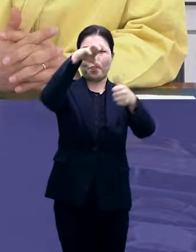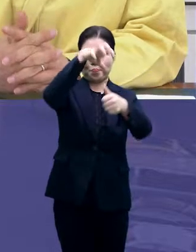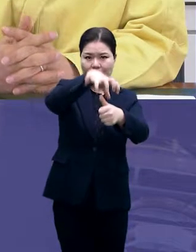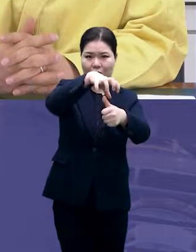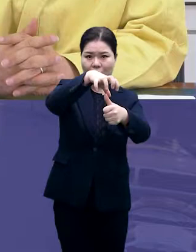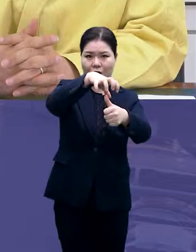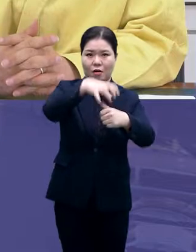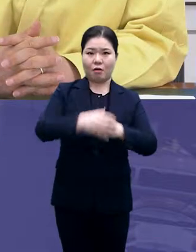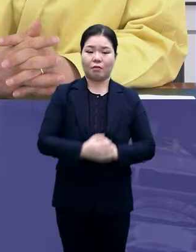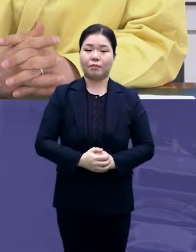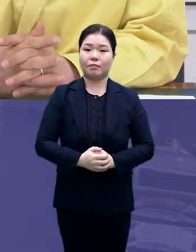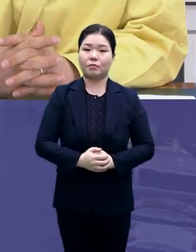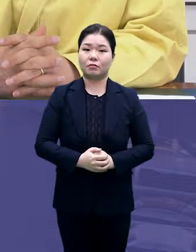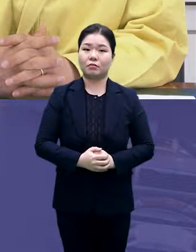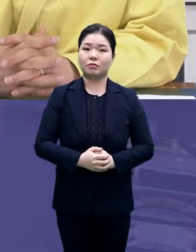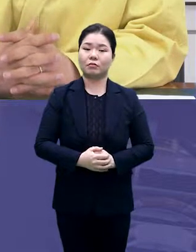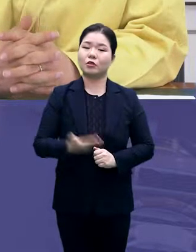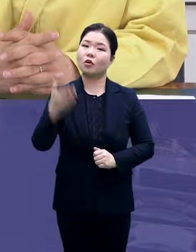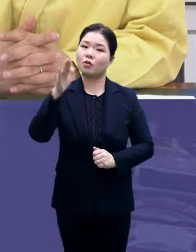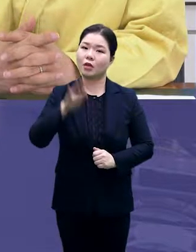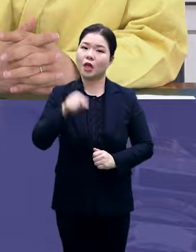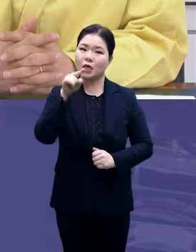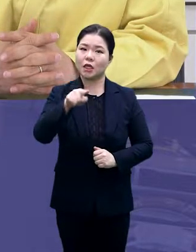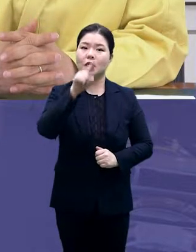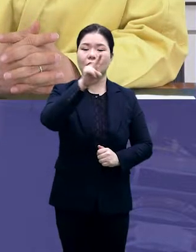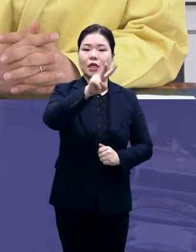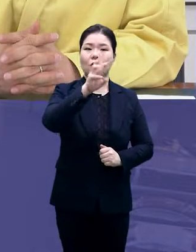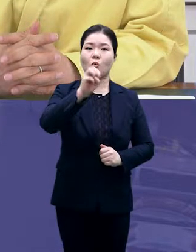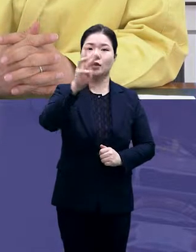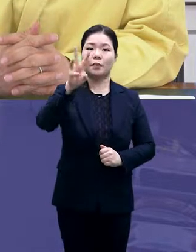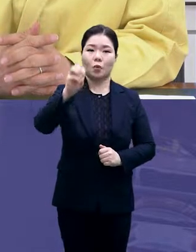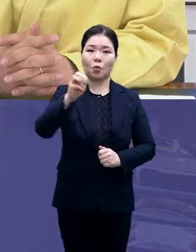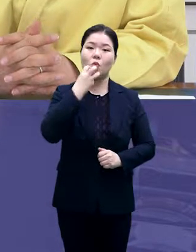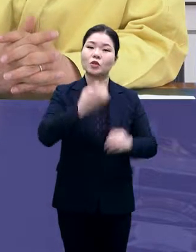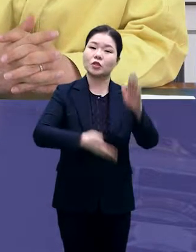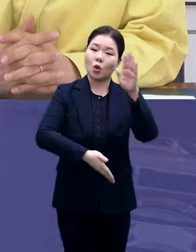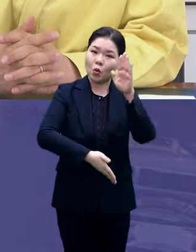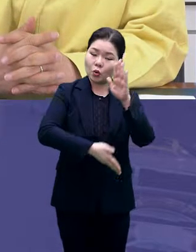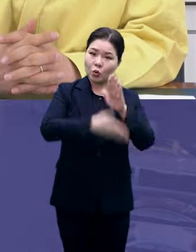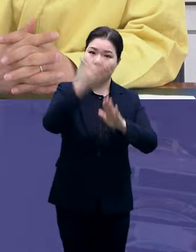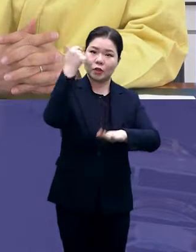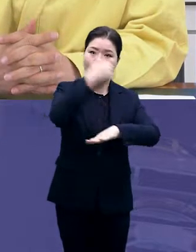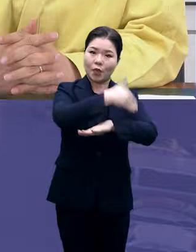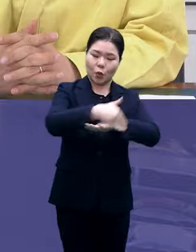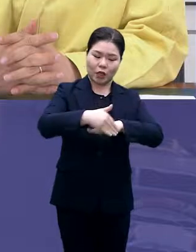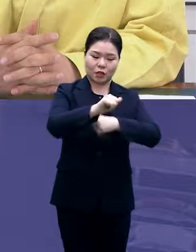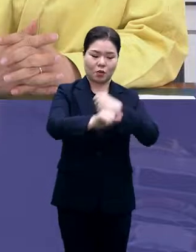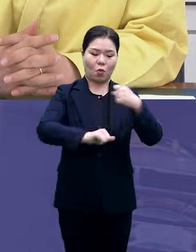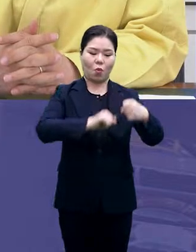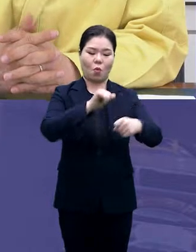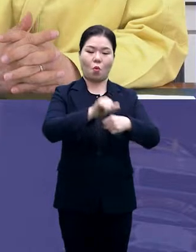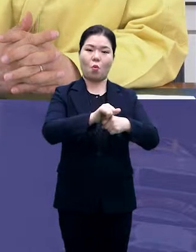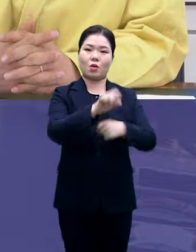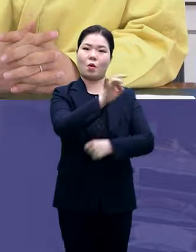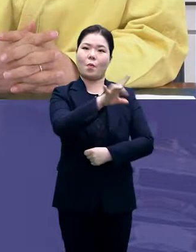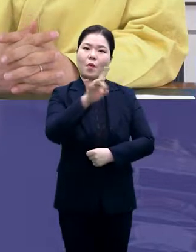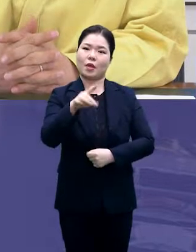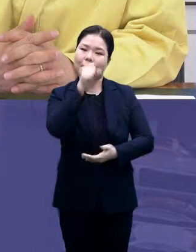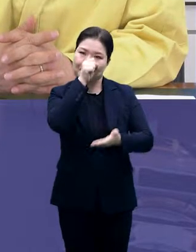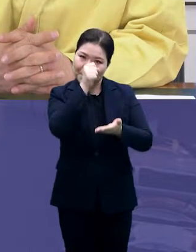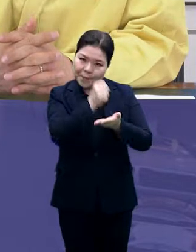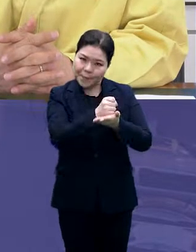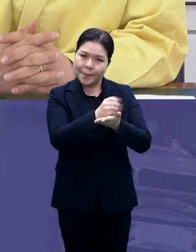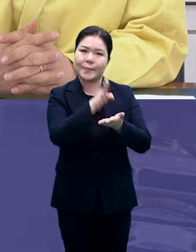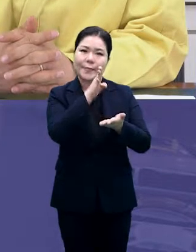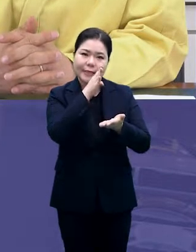35층으로 제한했습니다. 그런데 이 2030 서울도시 플랜은